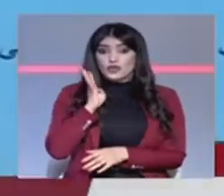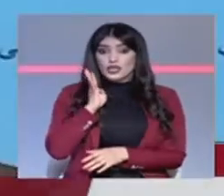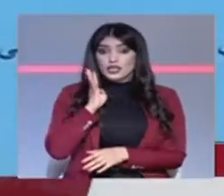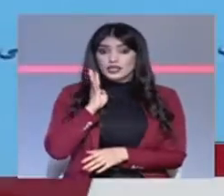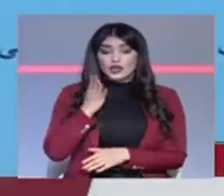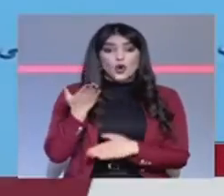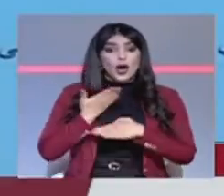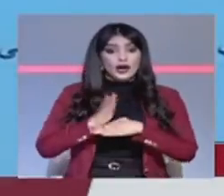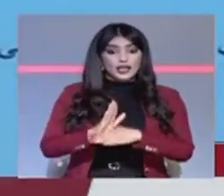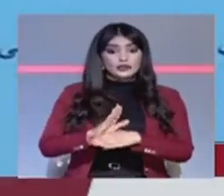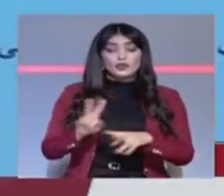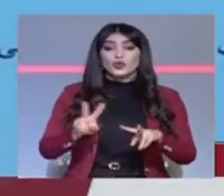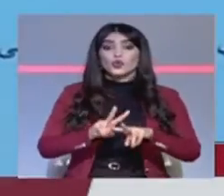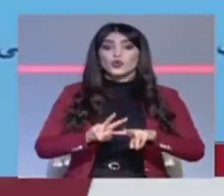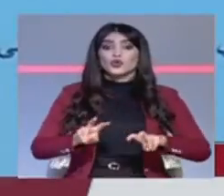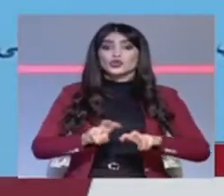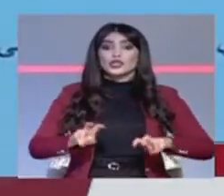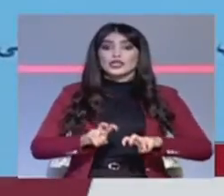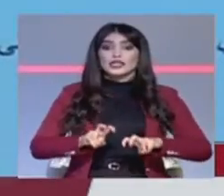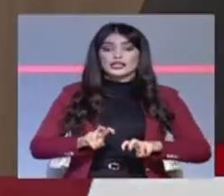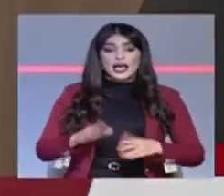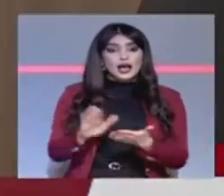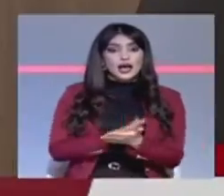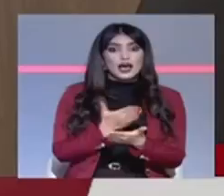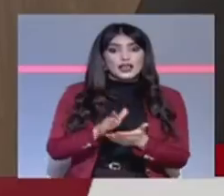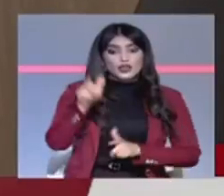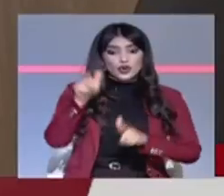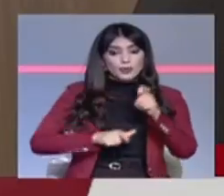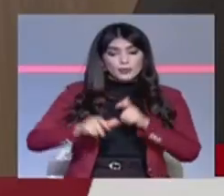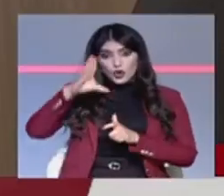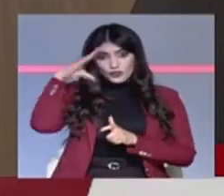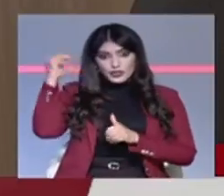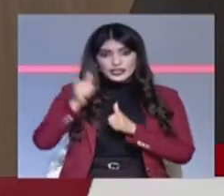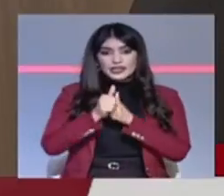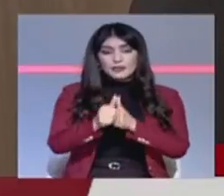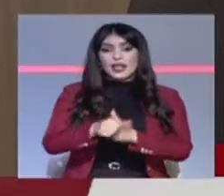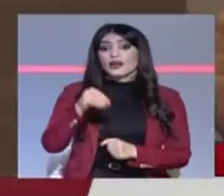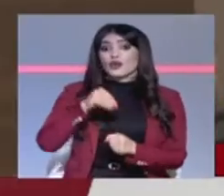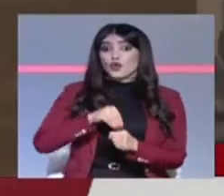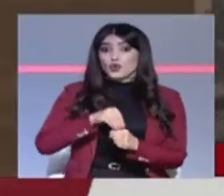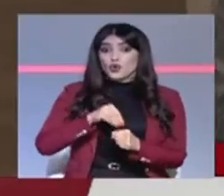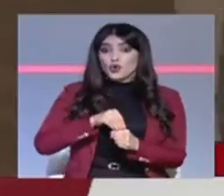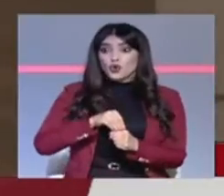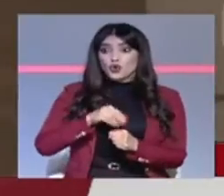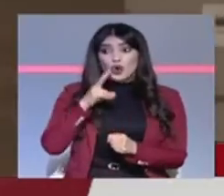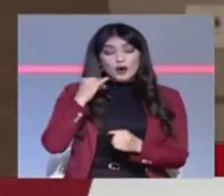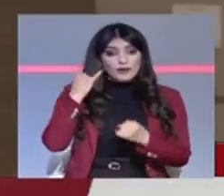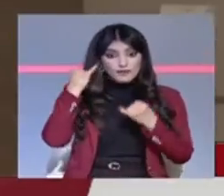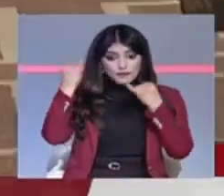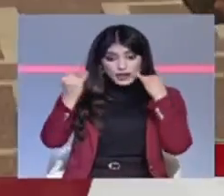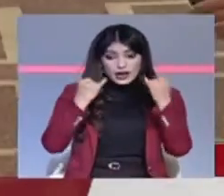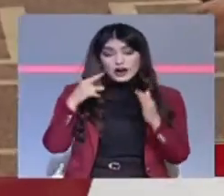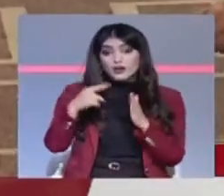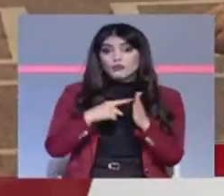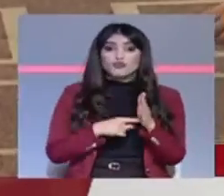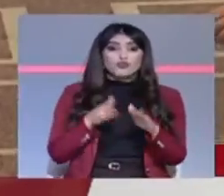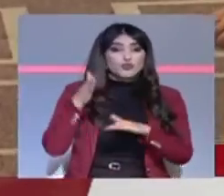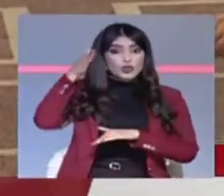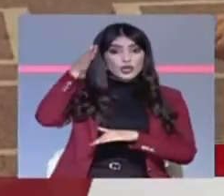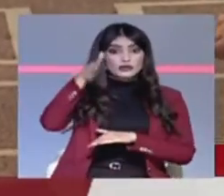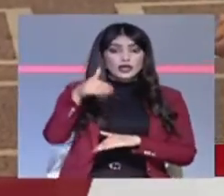مستحضرات ان قام بها مجموعه من المختصين في الشان الاقتصادي وتوقعات اكدت على اهميه